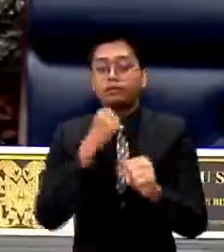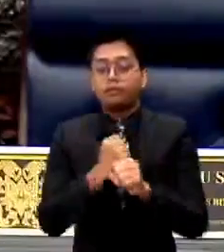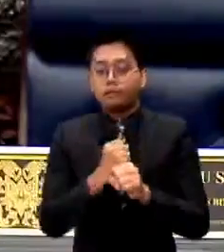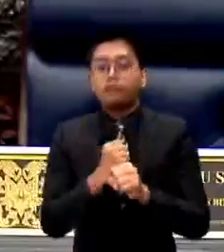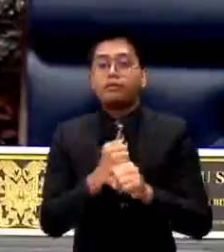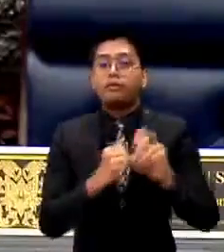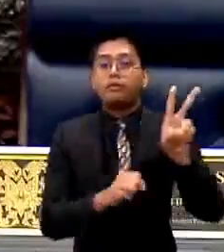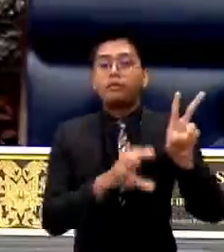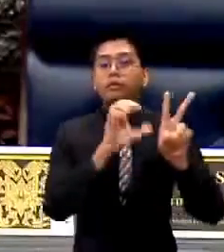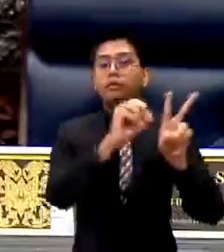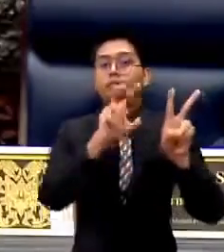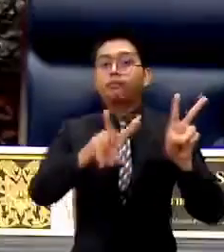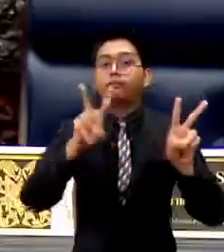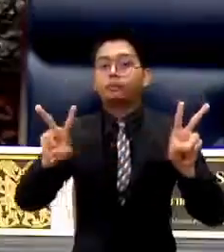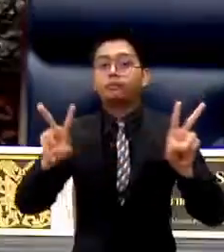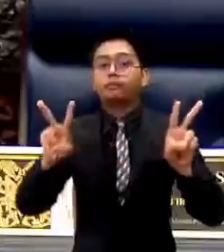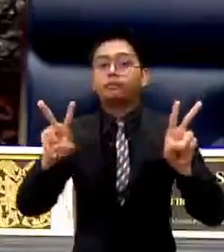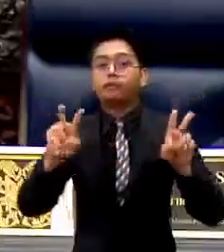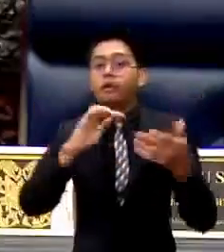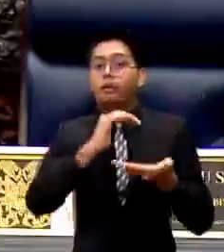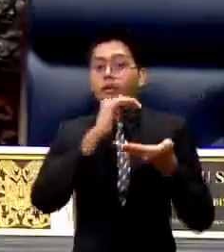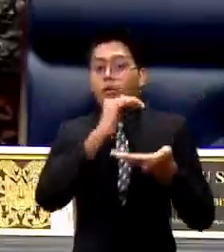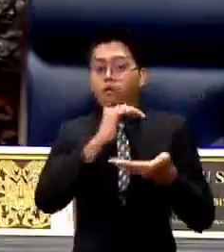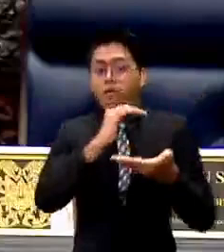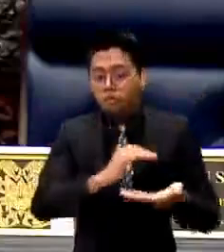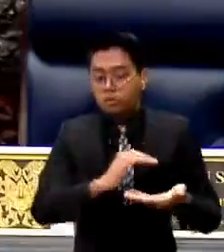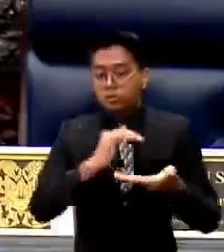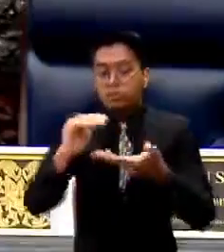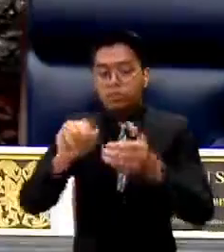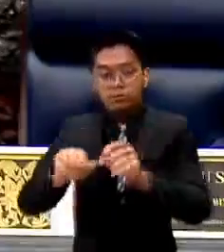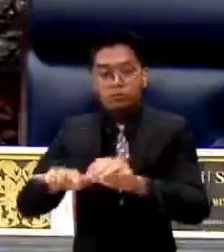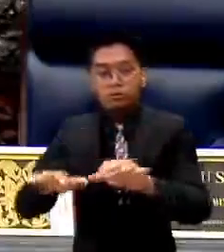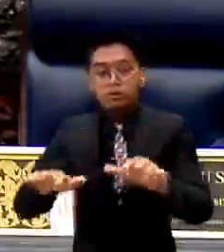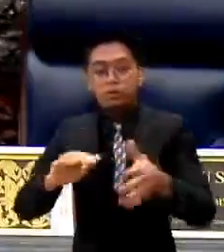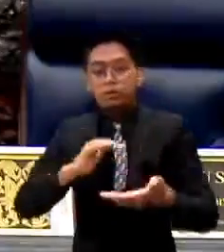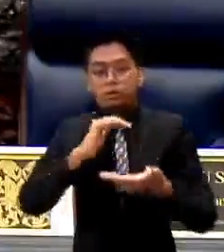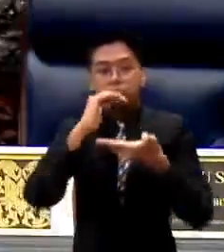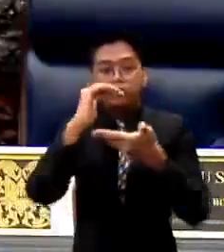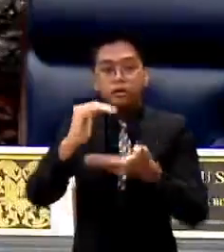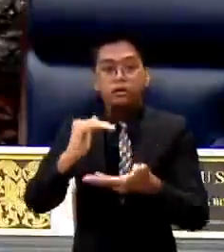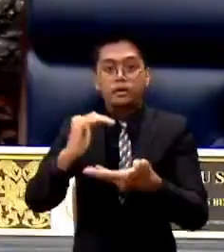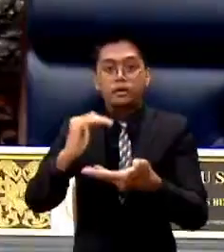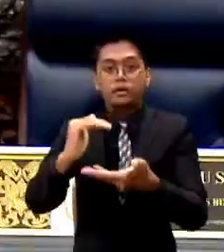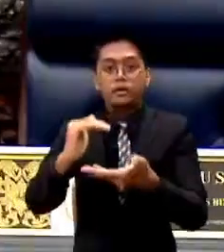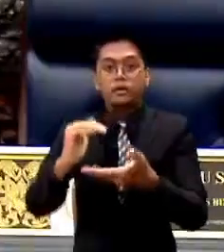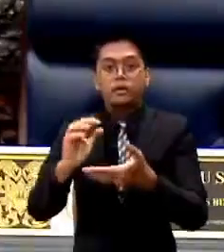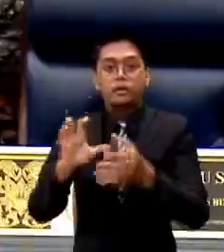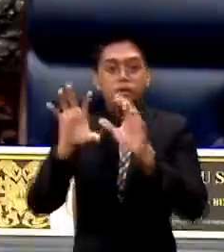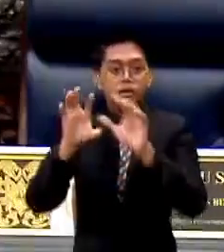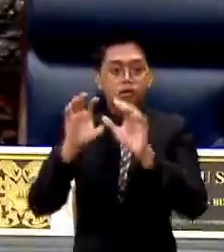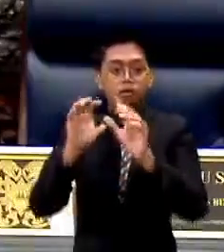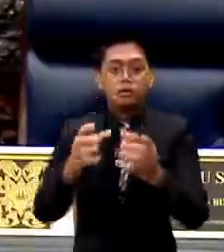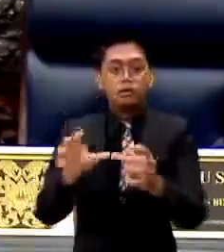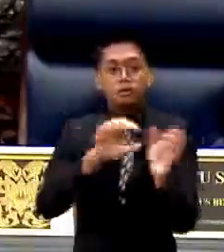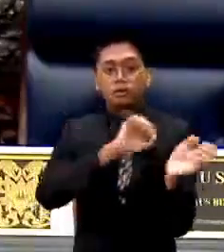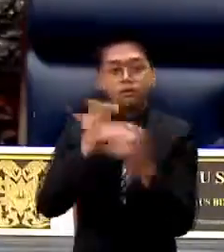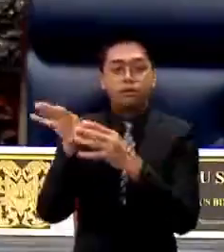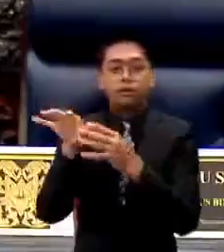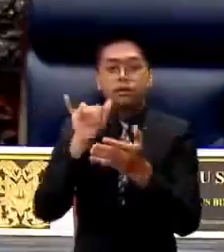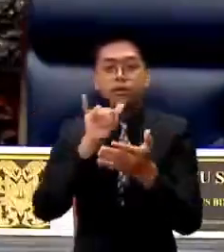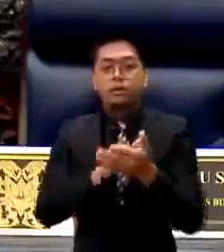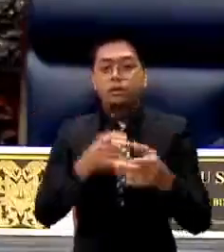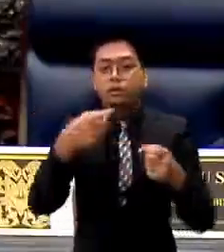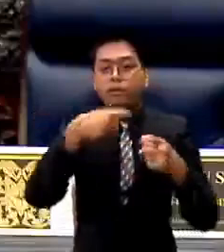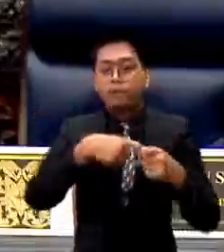2022 kandungan yang telah diturunkan 96 yang disebut oleh yang berhormat muar adalah tentang berita